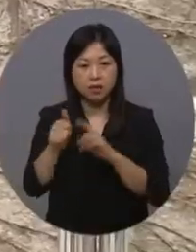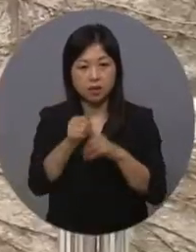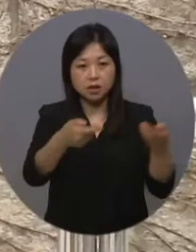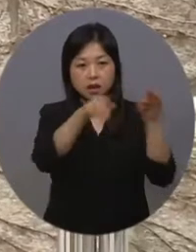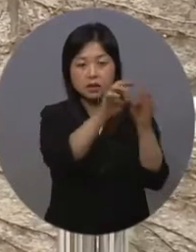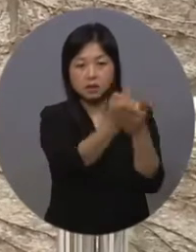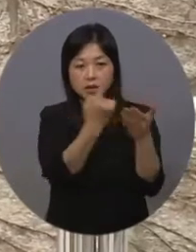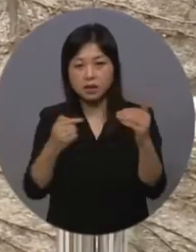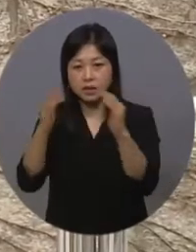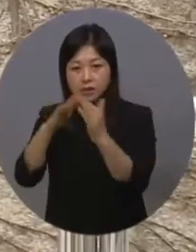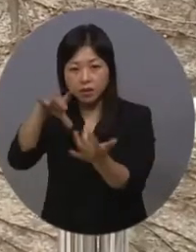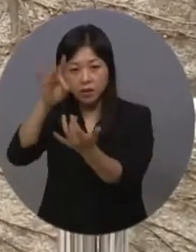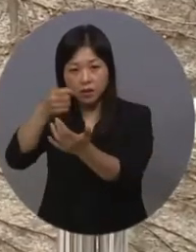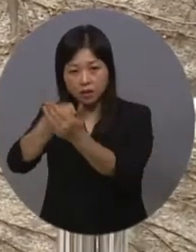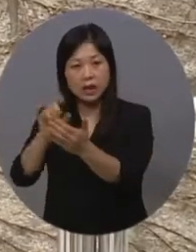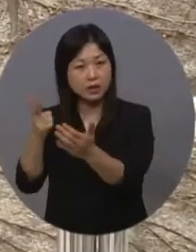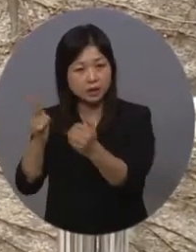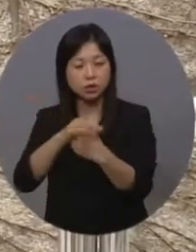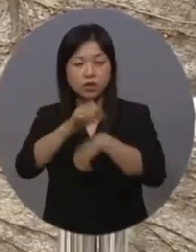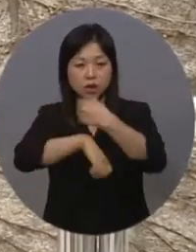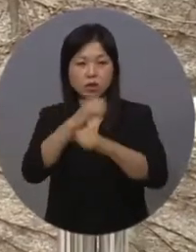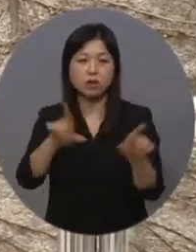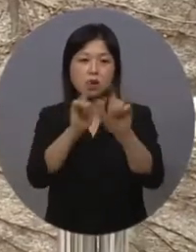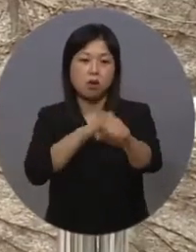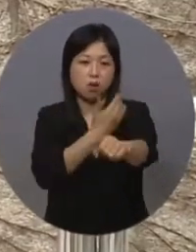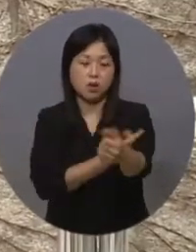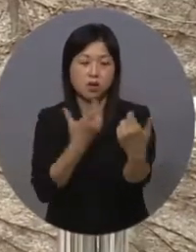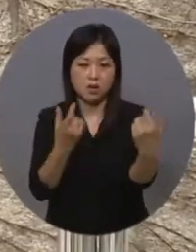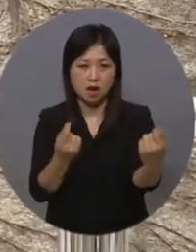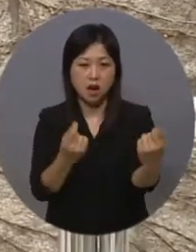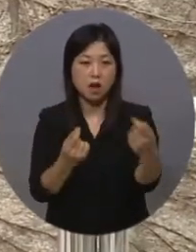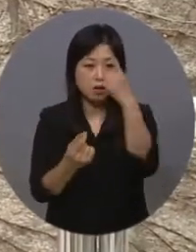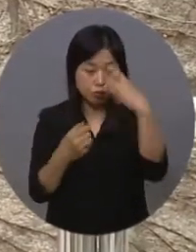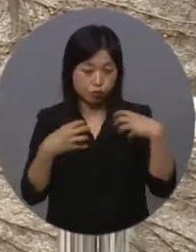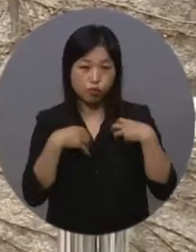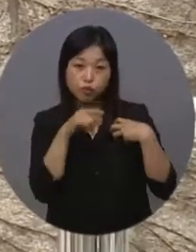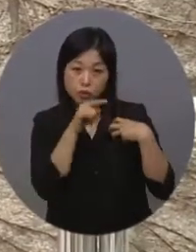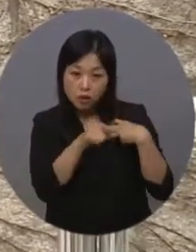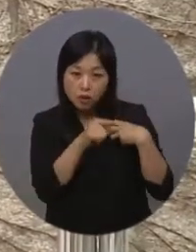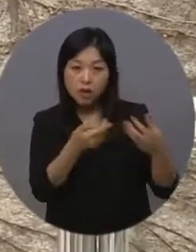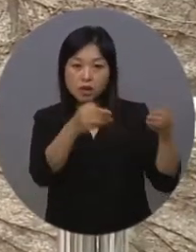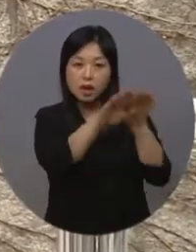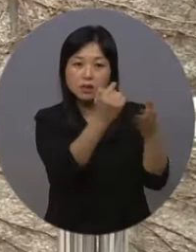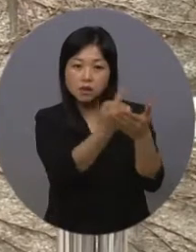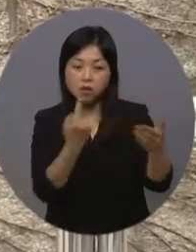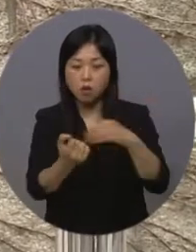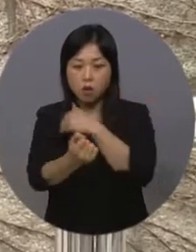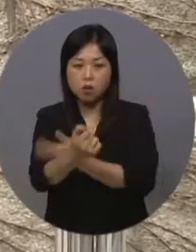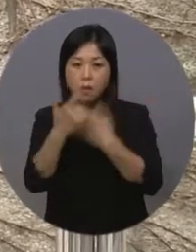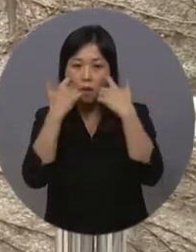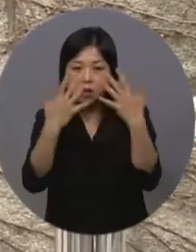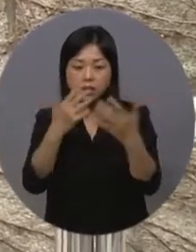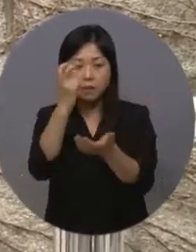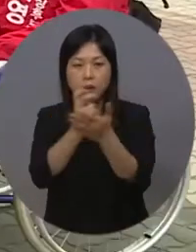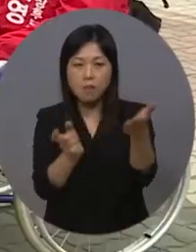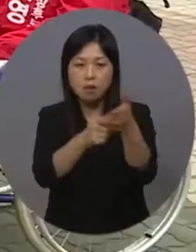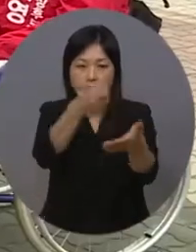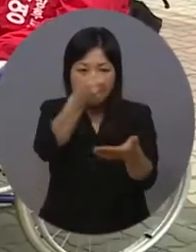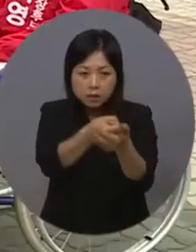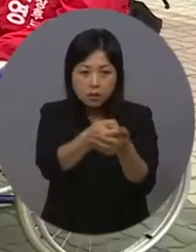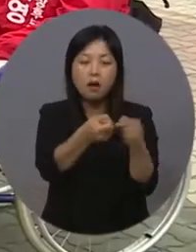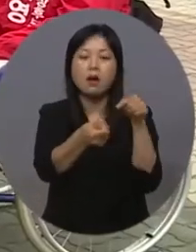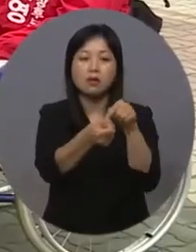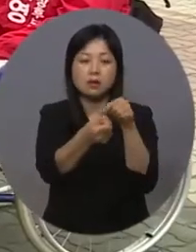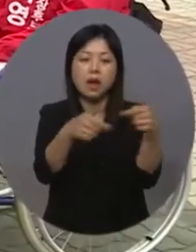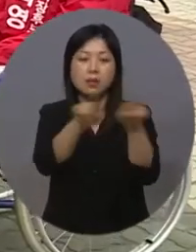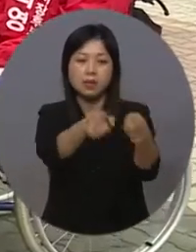주거의 선택이 아니라 자유롭게 살아갈 권리라며 정부는 탈시설을 권리로서 명확히 법제화하는 데 함께해야